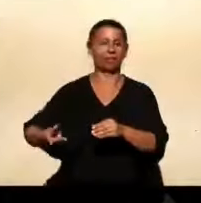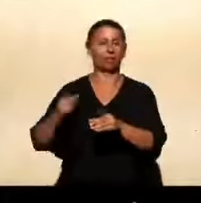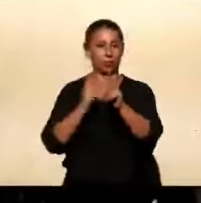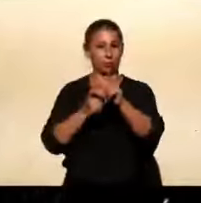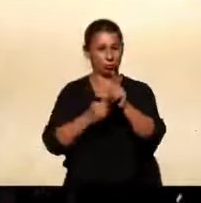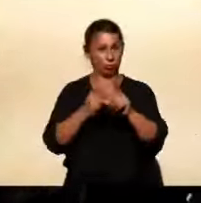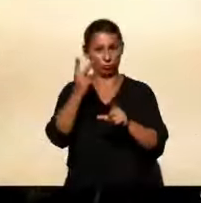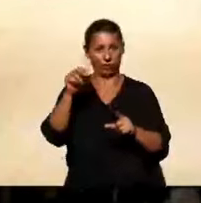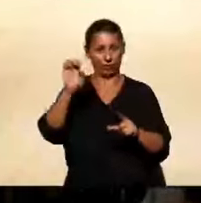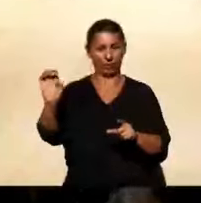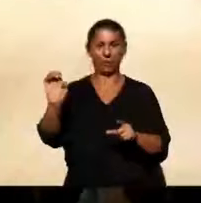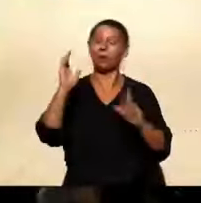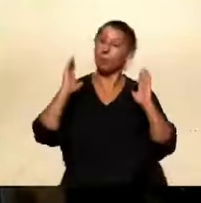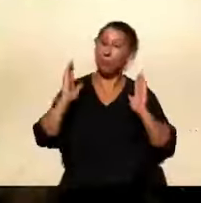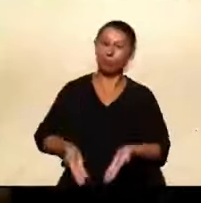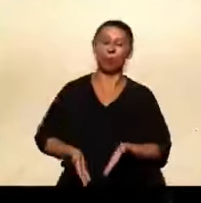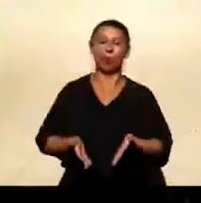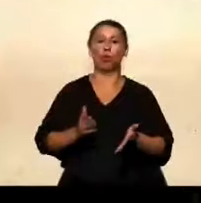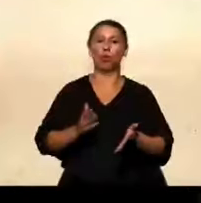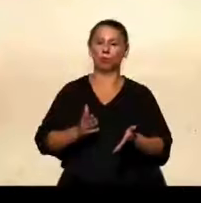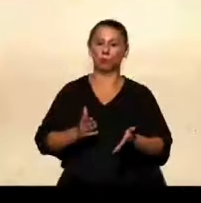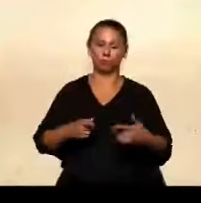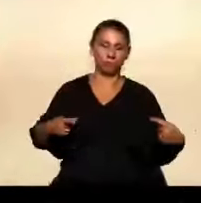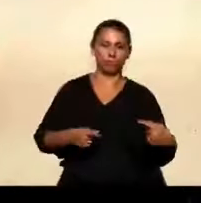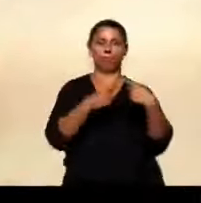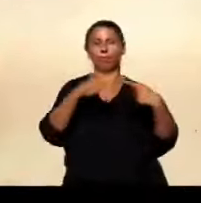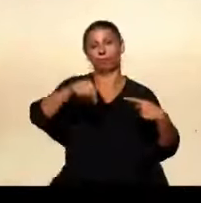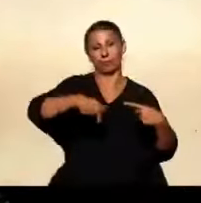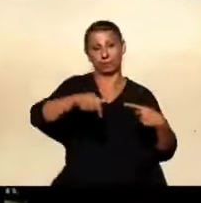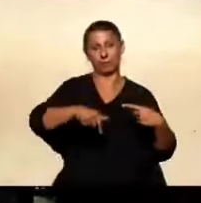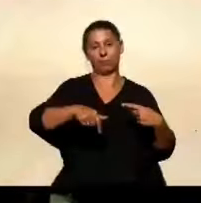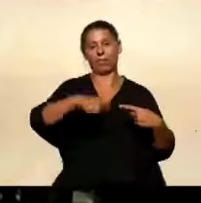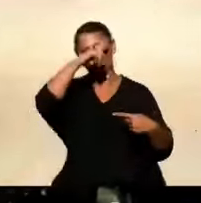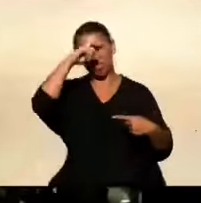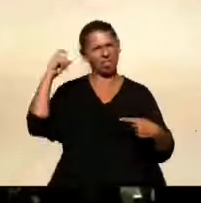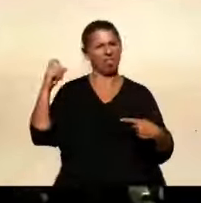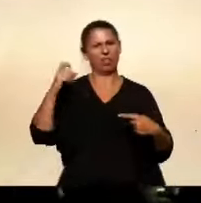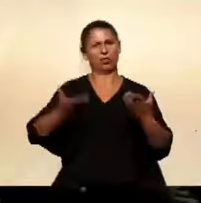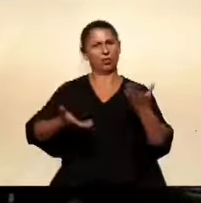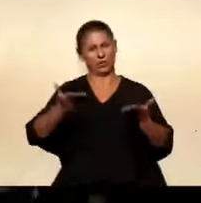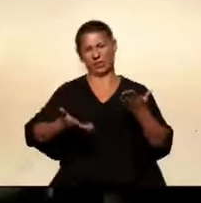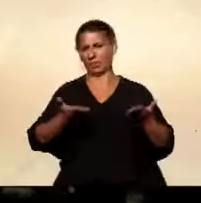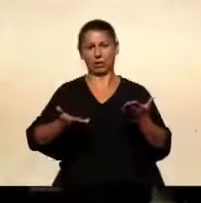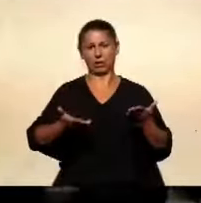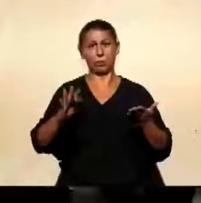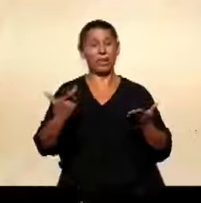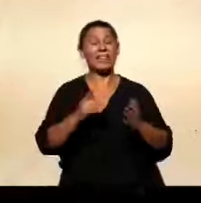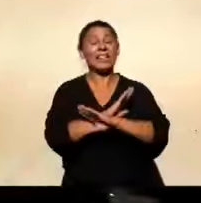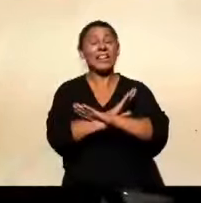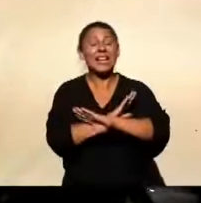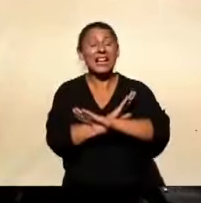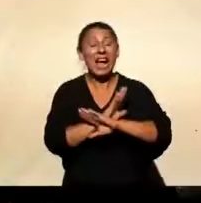της ΚΝΕ μπορούν να αντιπαρατεθούν στο σημερινό δύσκολο συσχετισμό, γιατί